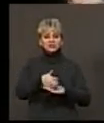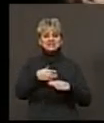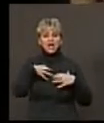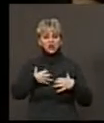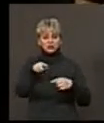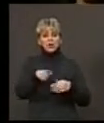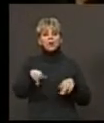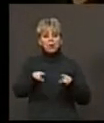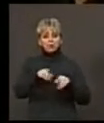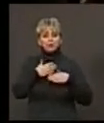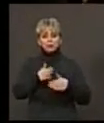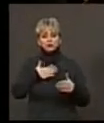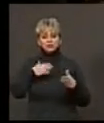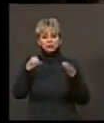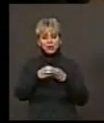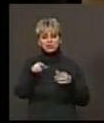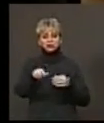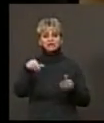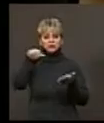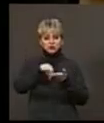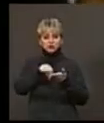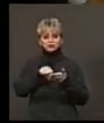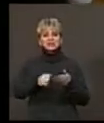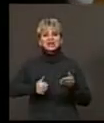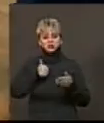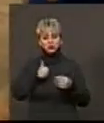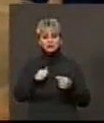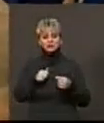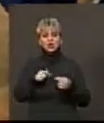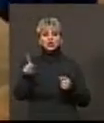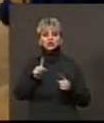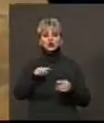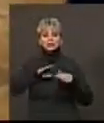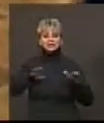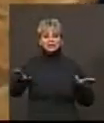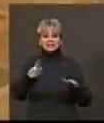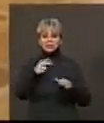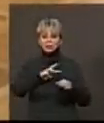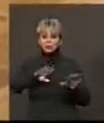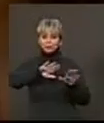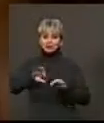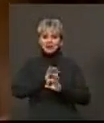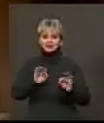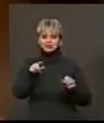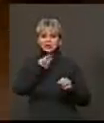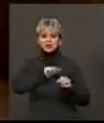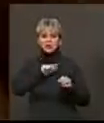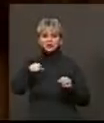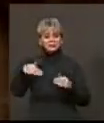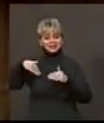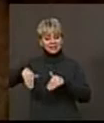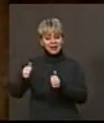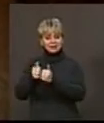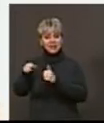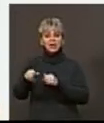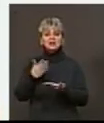помочь нашему коллективу выступить достойно. Чтобы на сцене 3 минуты прошли идеально, работа кипит за кулисами.